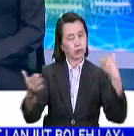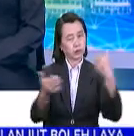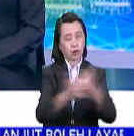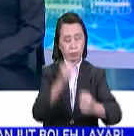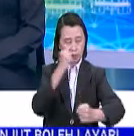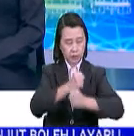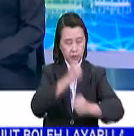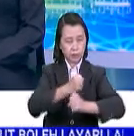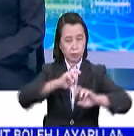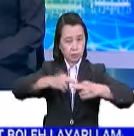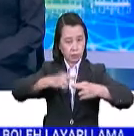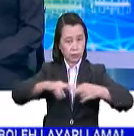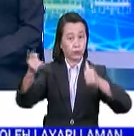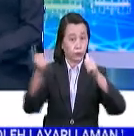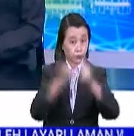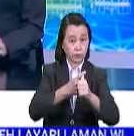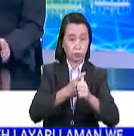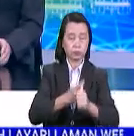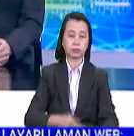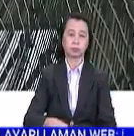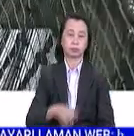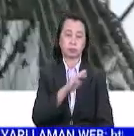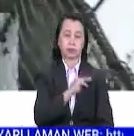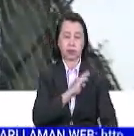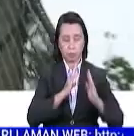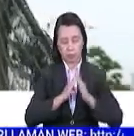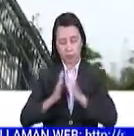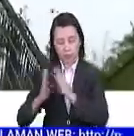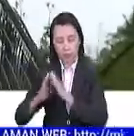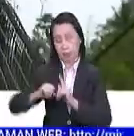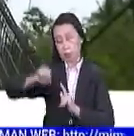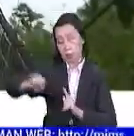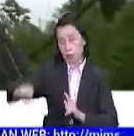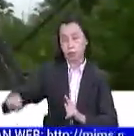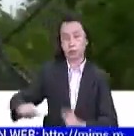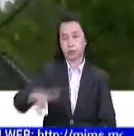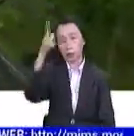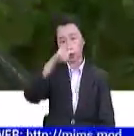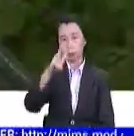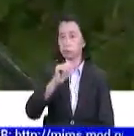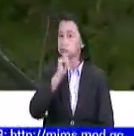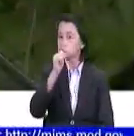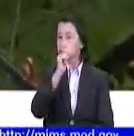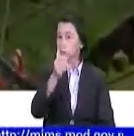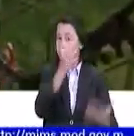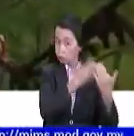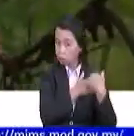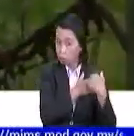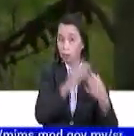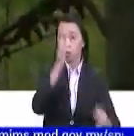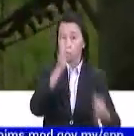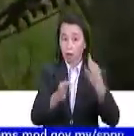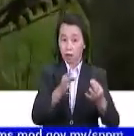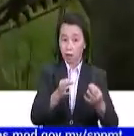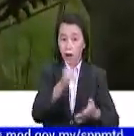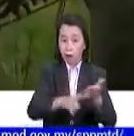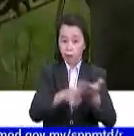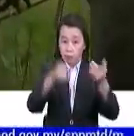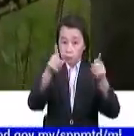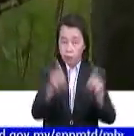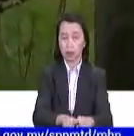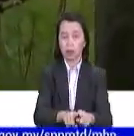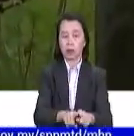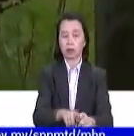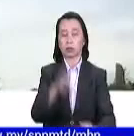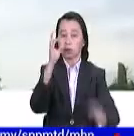kerja-kerja pembaikannya selesai. Kenyataan Majlis Perbandaran Sandakan berkata kerajaan tidak bertanggungjawab terhadap perkara yang tidak diingini